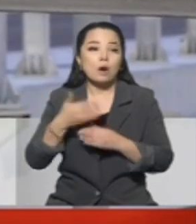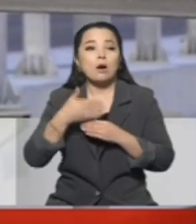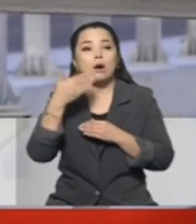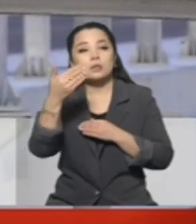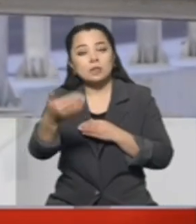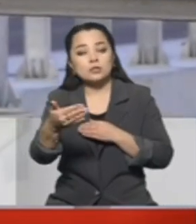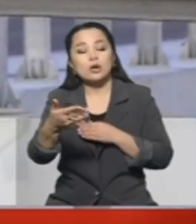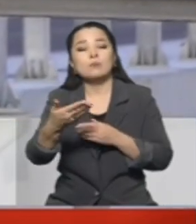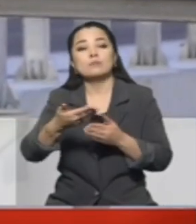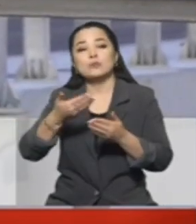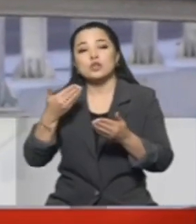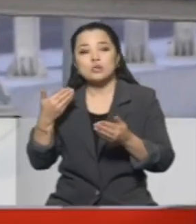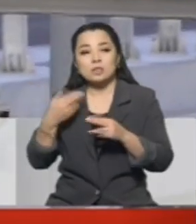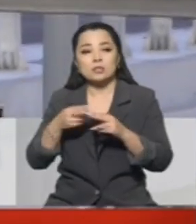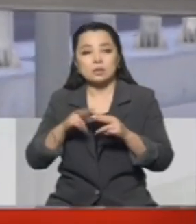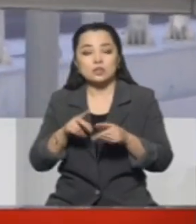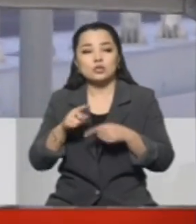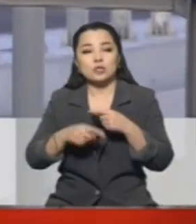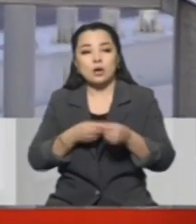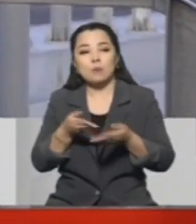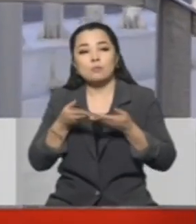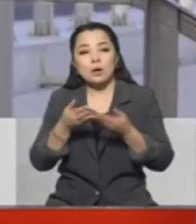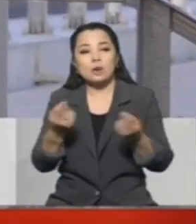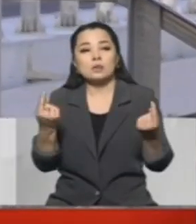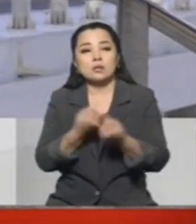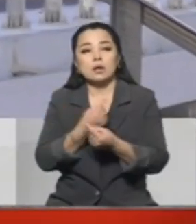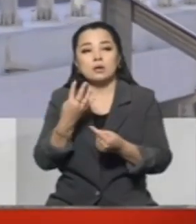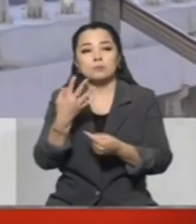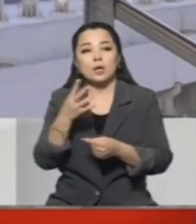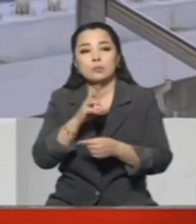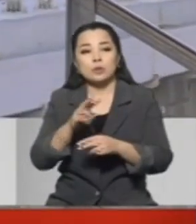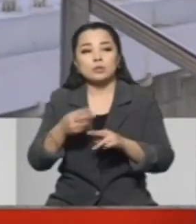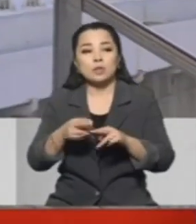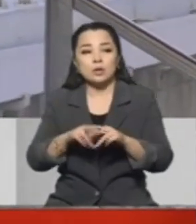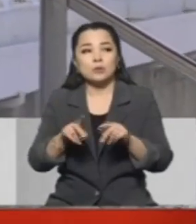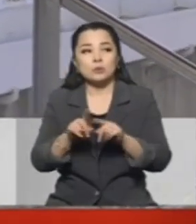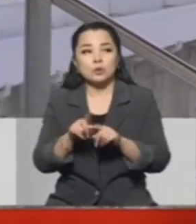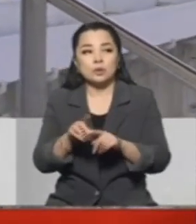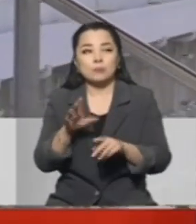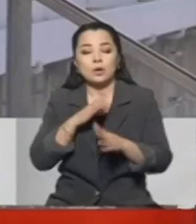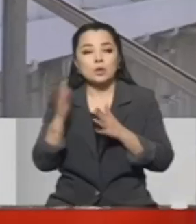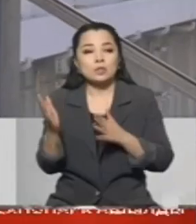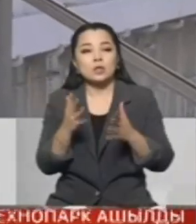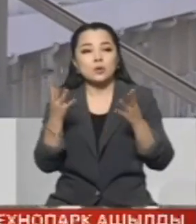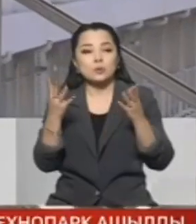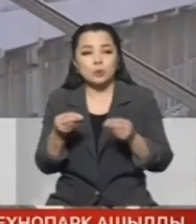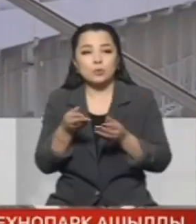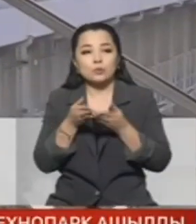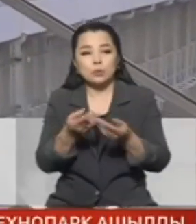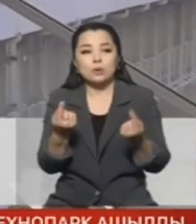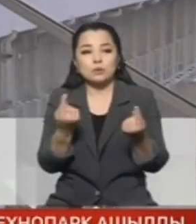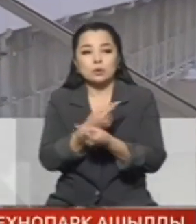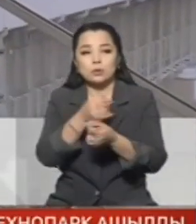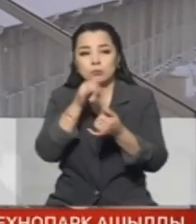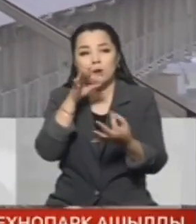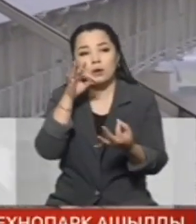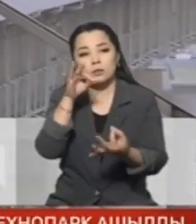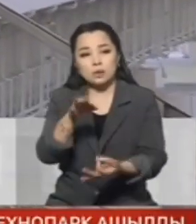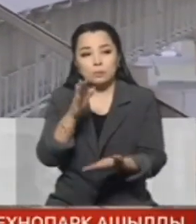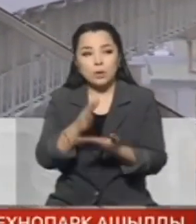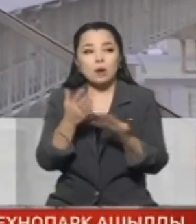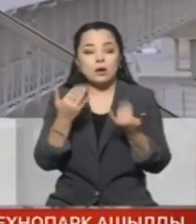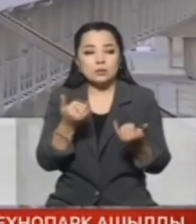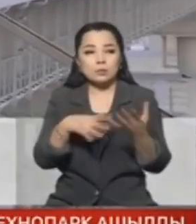жағаға мен бергі жағаға паром арқылы 45 минутта өтетін, тіпті желді күндері паром мүлде жүрмей қалатын.